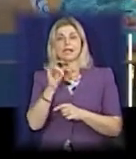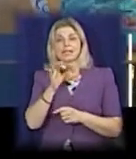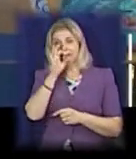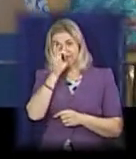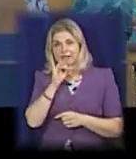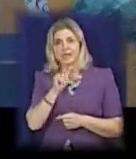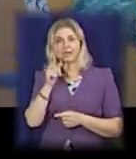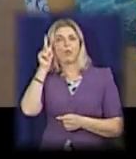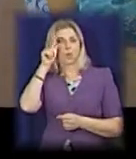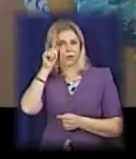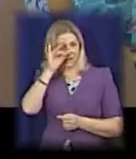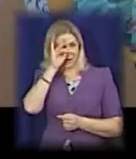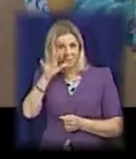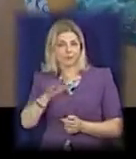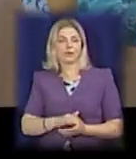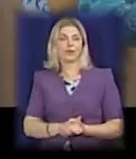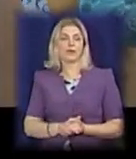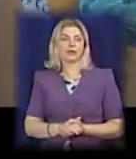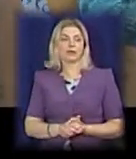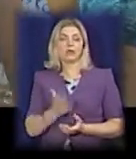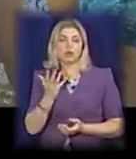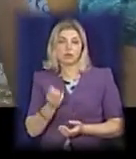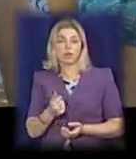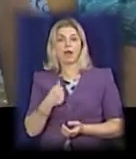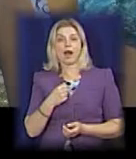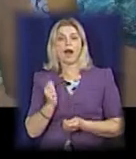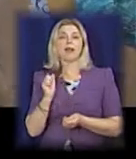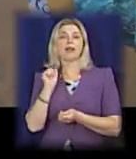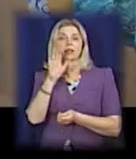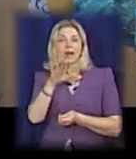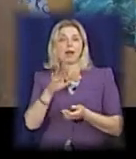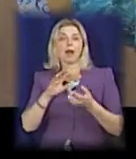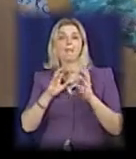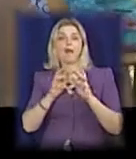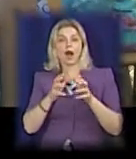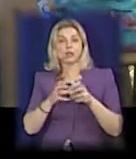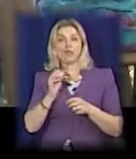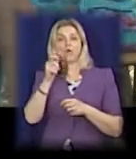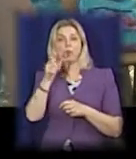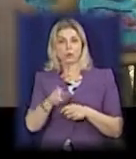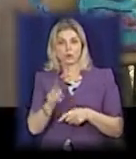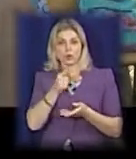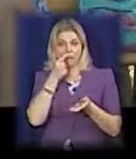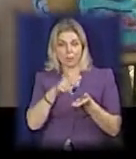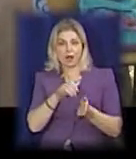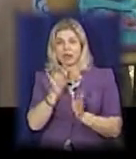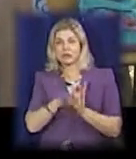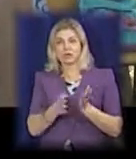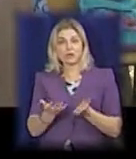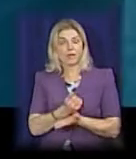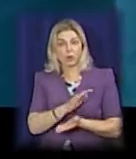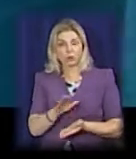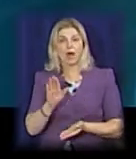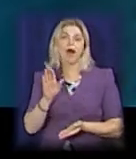Angry Birds. Далі я кидала м'ячик у бутилку, щоб попасти. Зразу в мене не виходило,